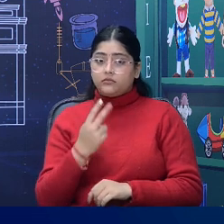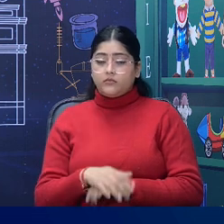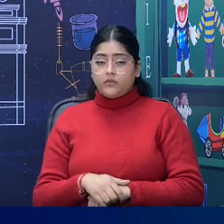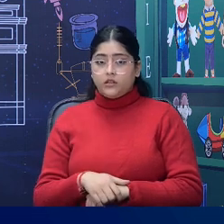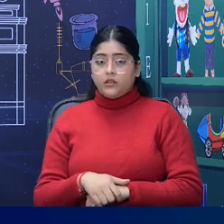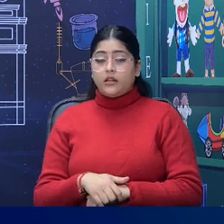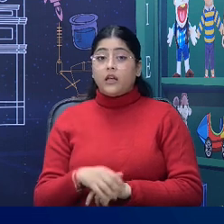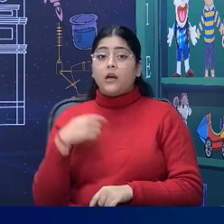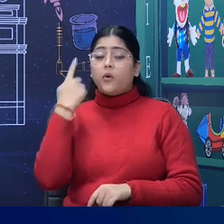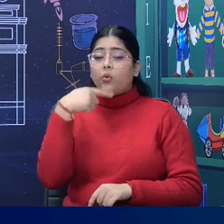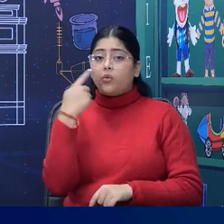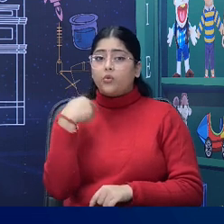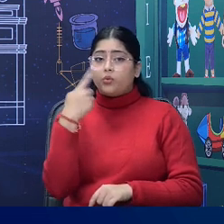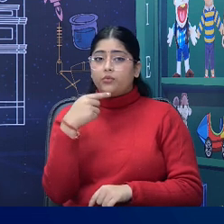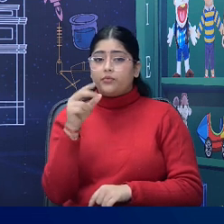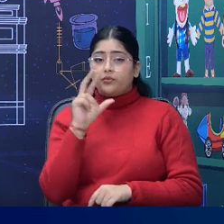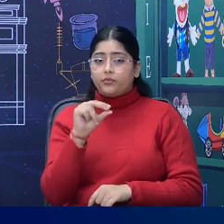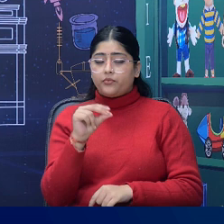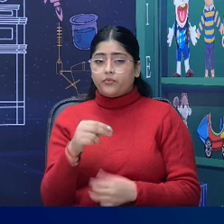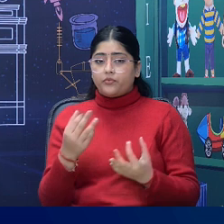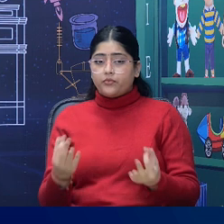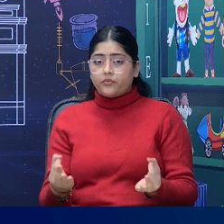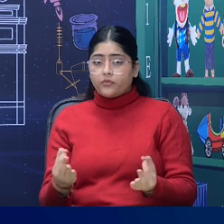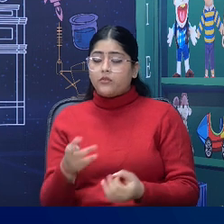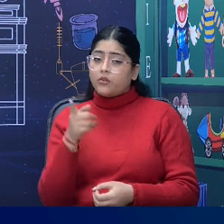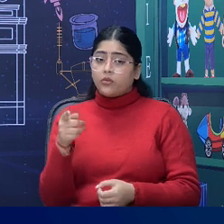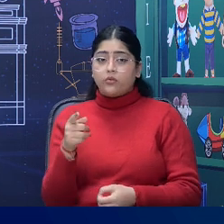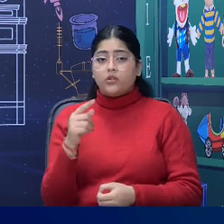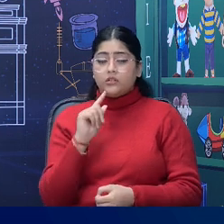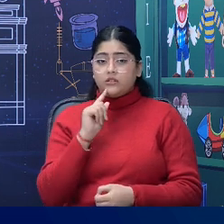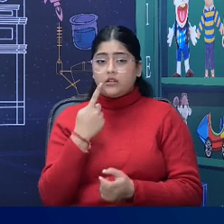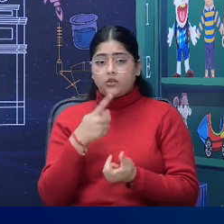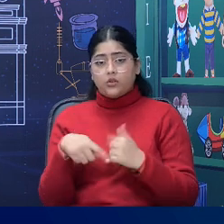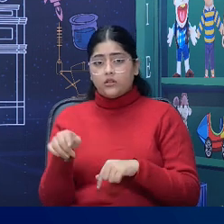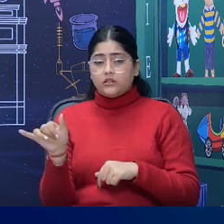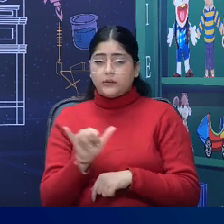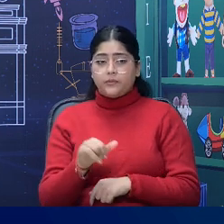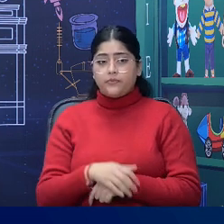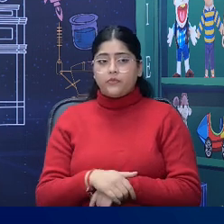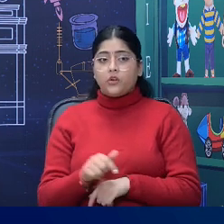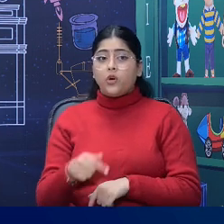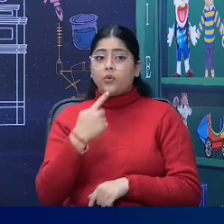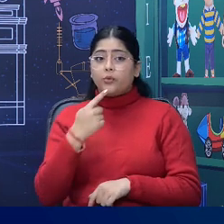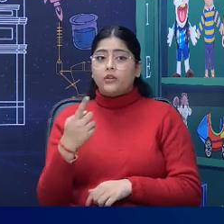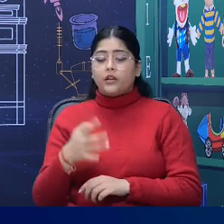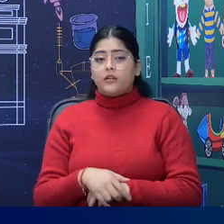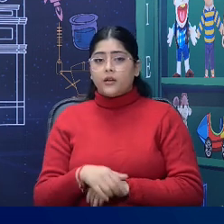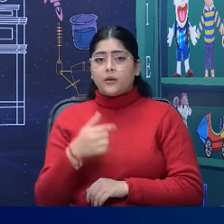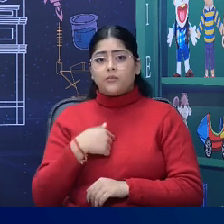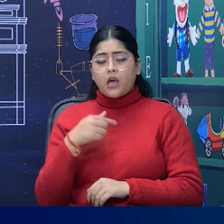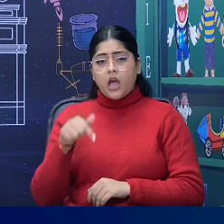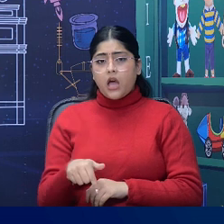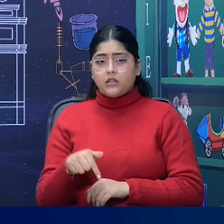वो गंभीर वाणी में ही बोलते हैं है ना बिल्कुल वो कह रहे थे वो क्या कह रहे है वो साधु जी मैं आज